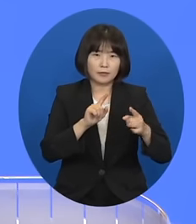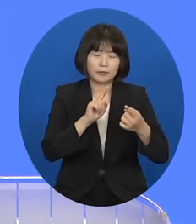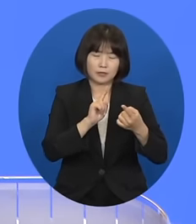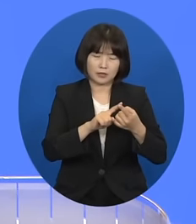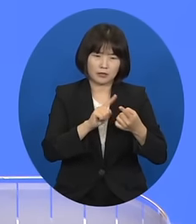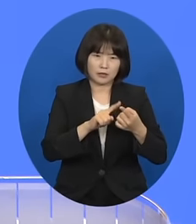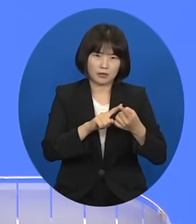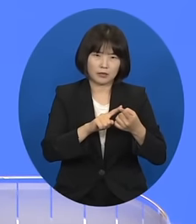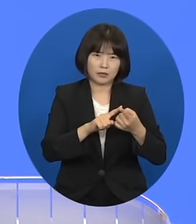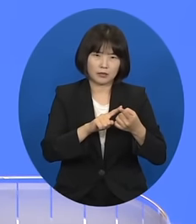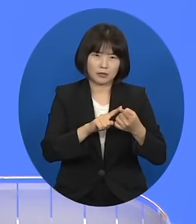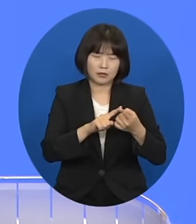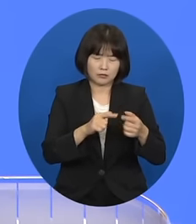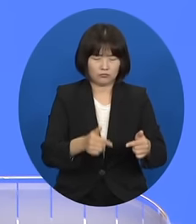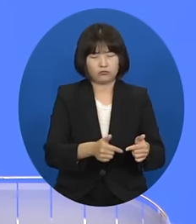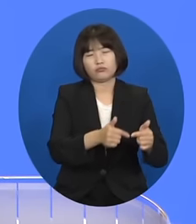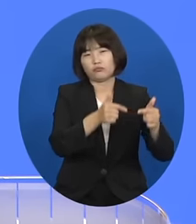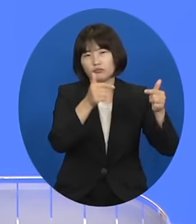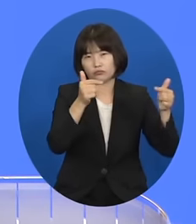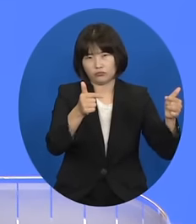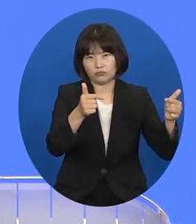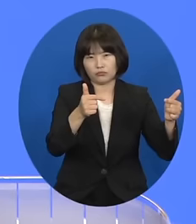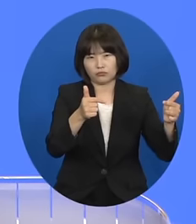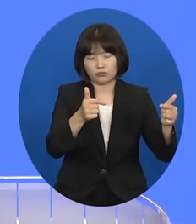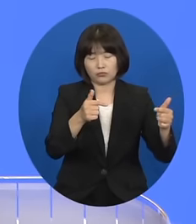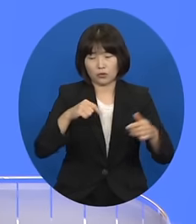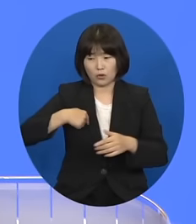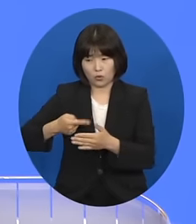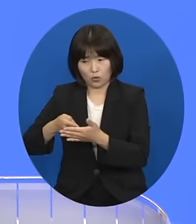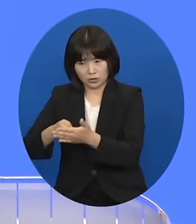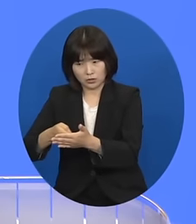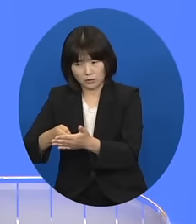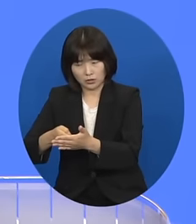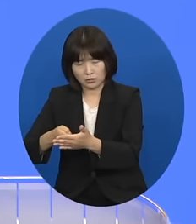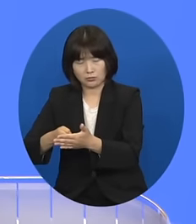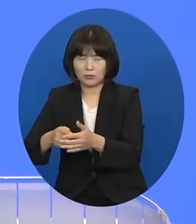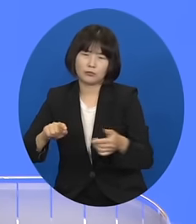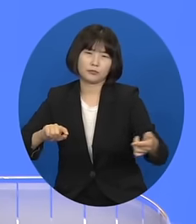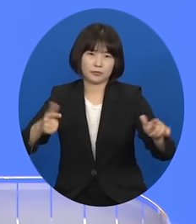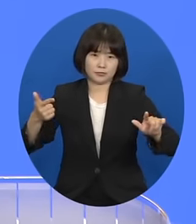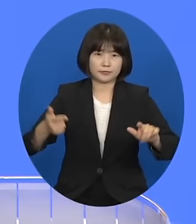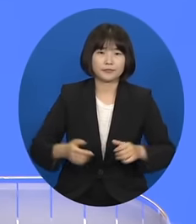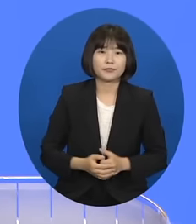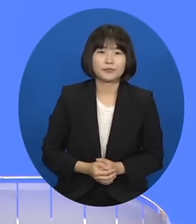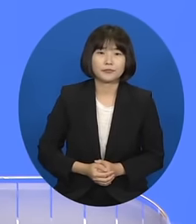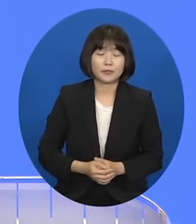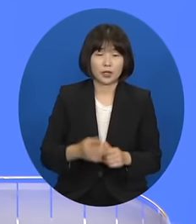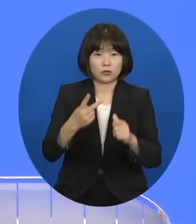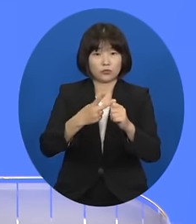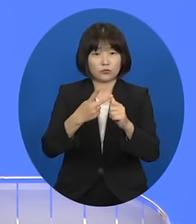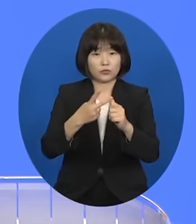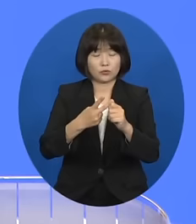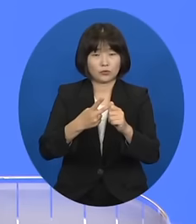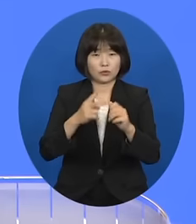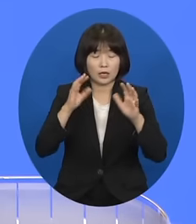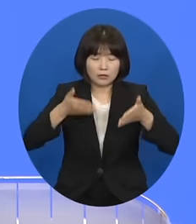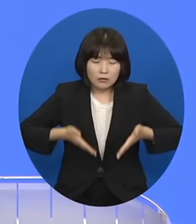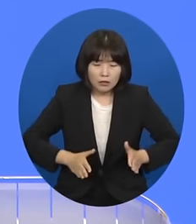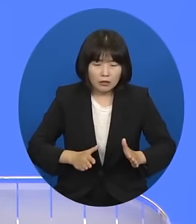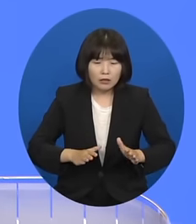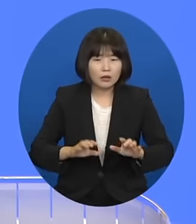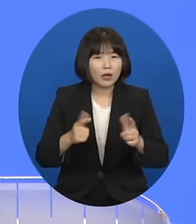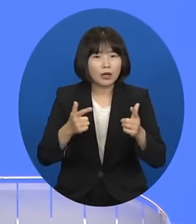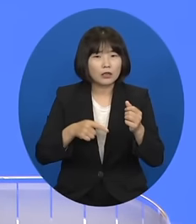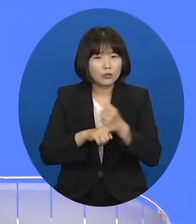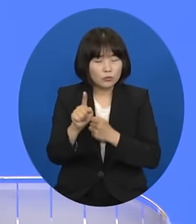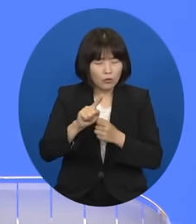가운데 벌어진 것이라는 점에 좀 다른 점이 있습니다. 두 번째는요, 왜 아이를 낳지 않으라는가? 경제적인